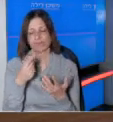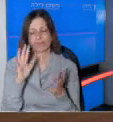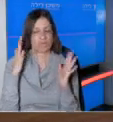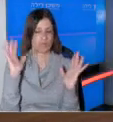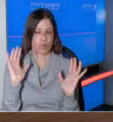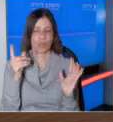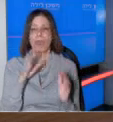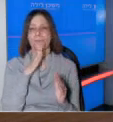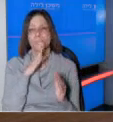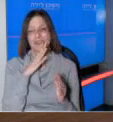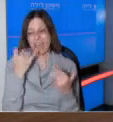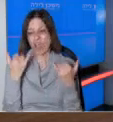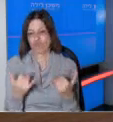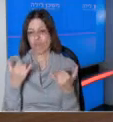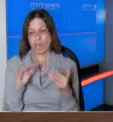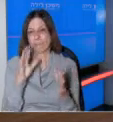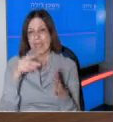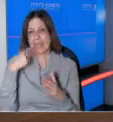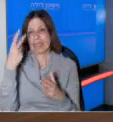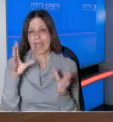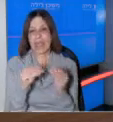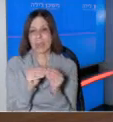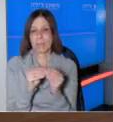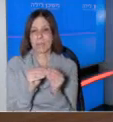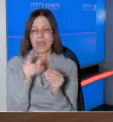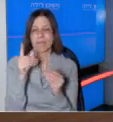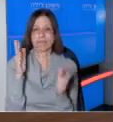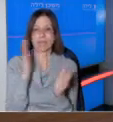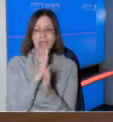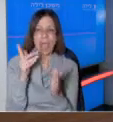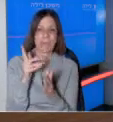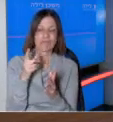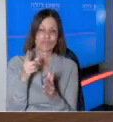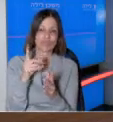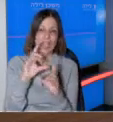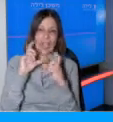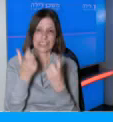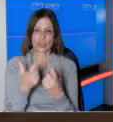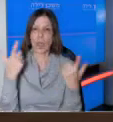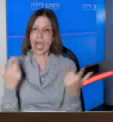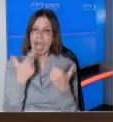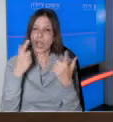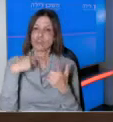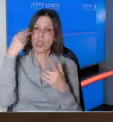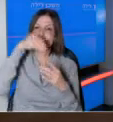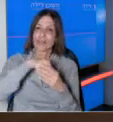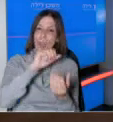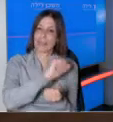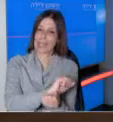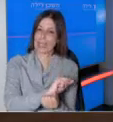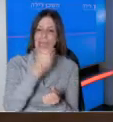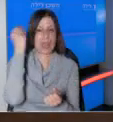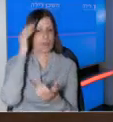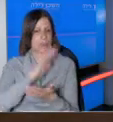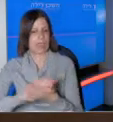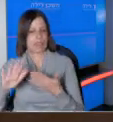גדול. הבעיה כרגע היא מה הולך להיות עם אותם מחבלים שעצרו, על החגיגות שהולכות להיות להם בבתי כלא, על הלימודים